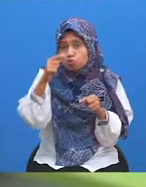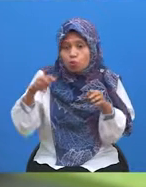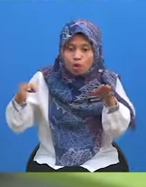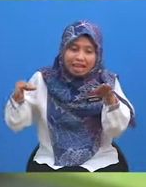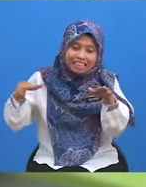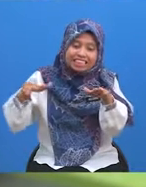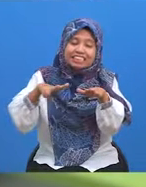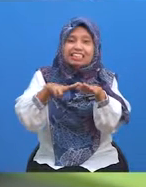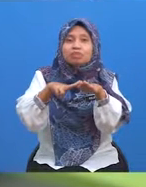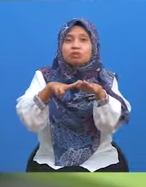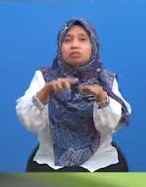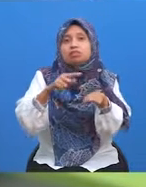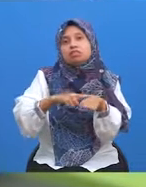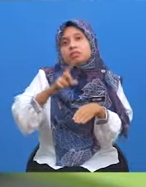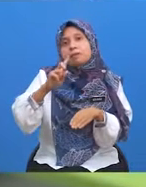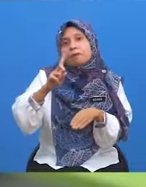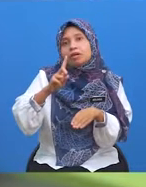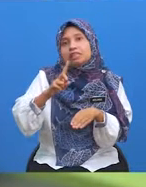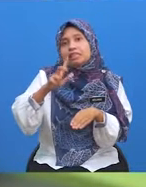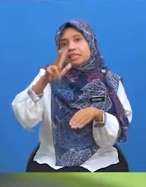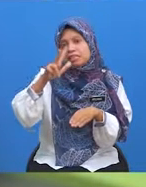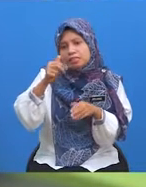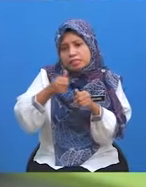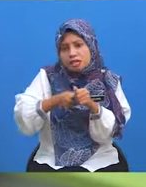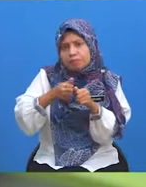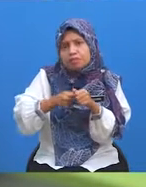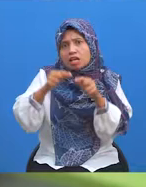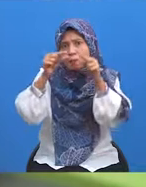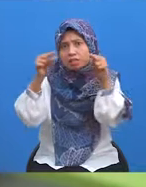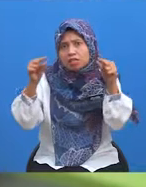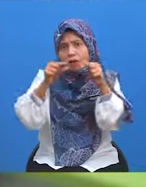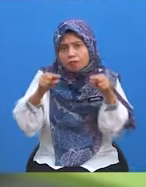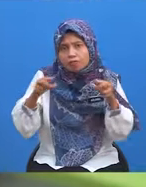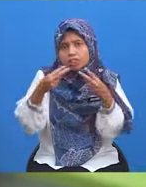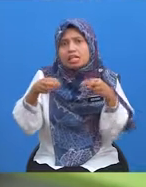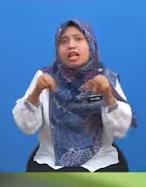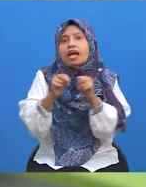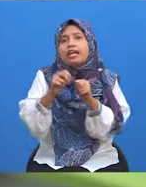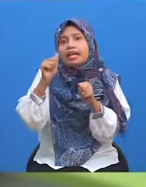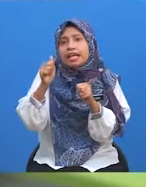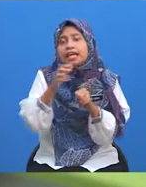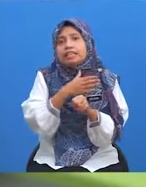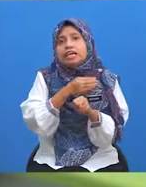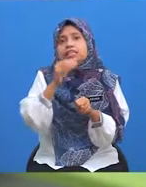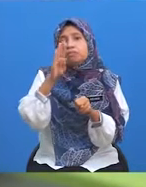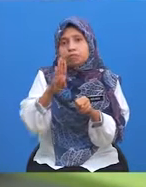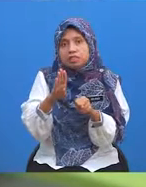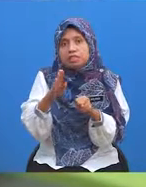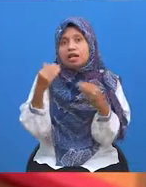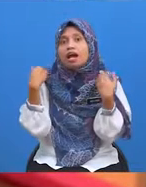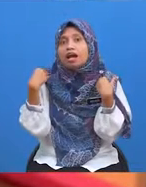di mana bagi setiap graf tadi, nilai A dan B-nya adalah 1.